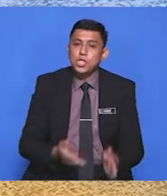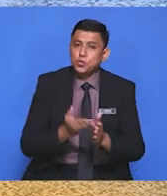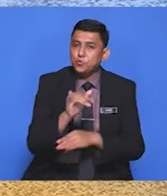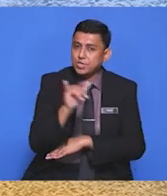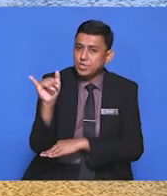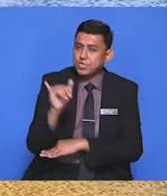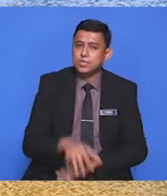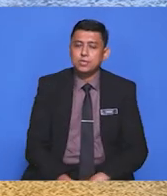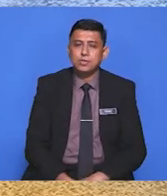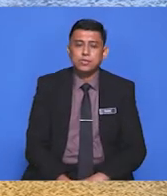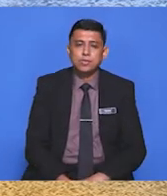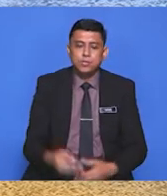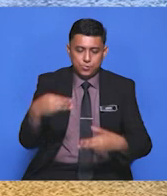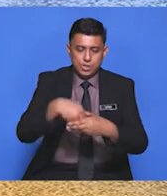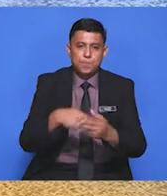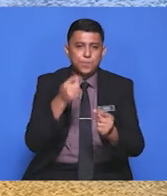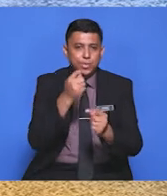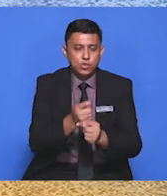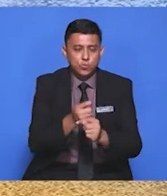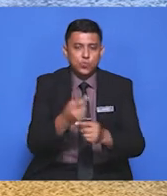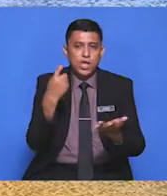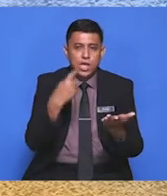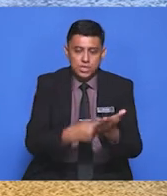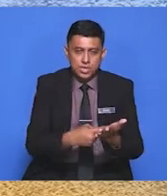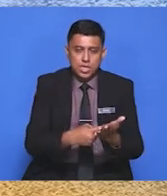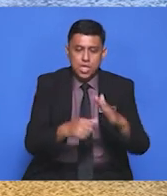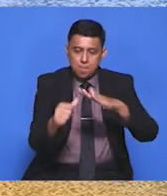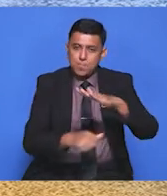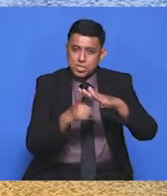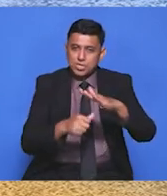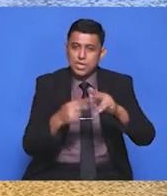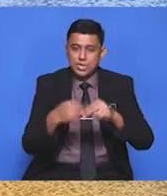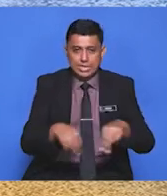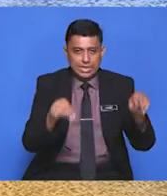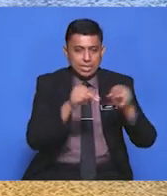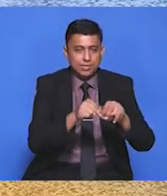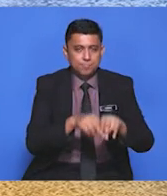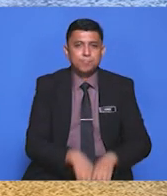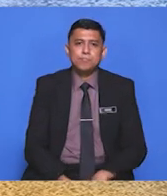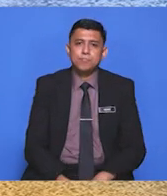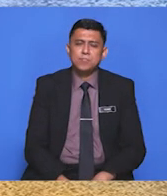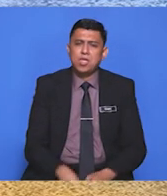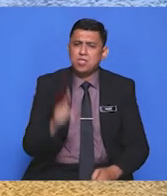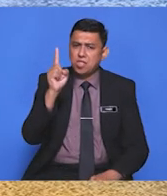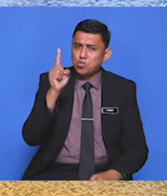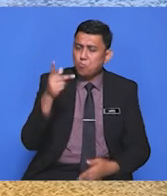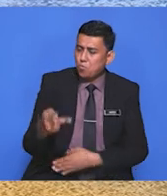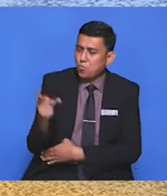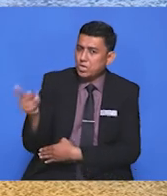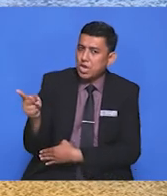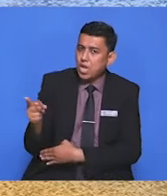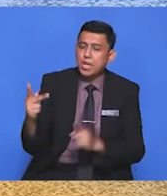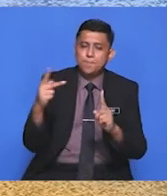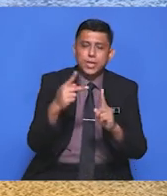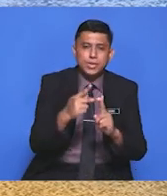Seterusnya, dalam menentukan harga berasaskan nilai pula, nilai sesuatu produk